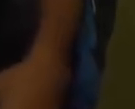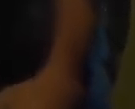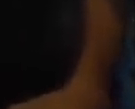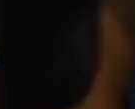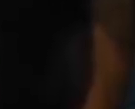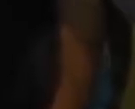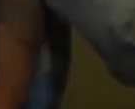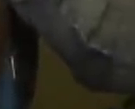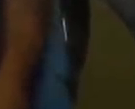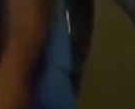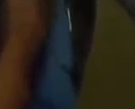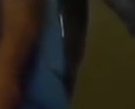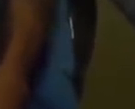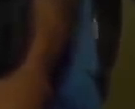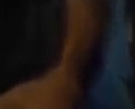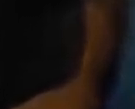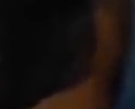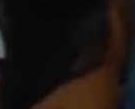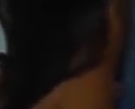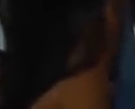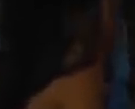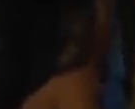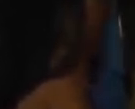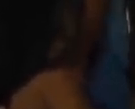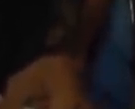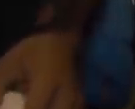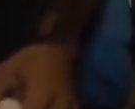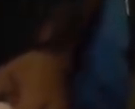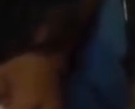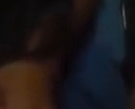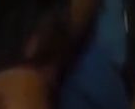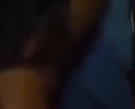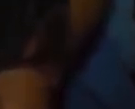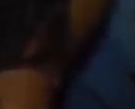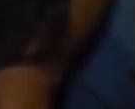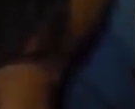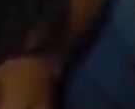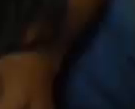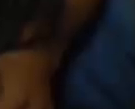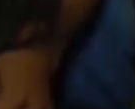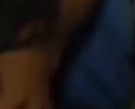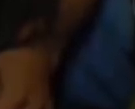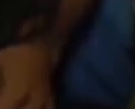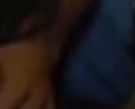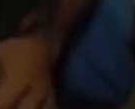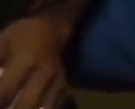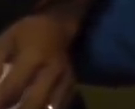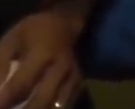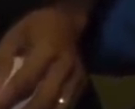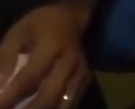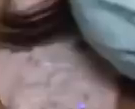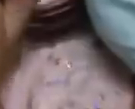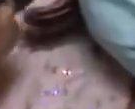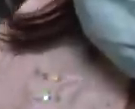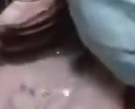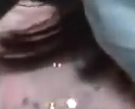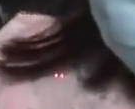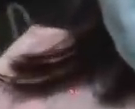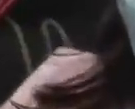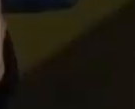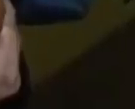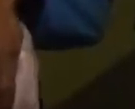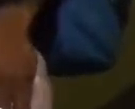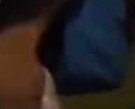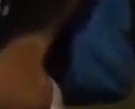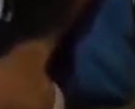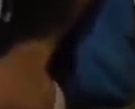Bigyan kita sa'yo ng 2,000. Total, bukas babalik ka pa naman. Itong 2,000 para pagpunta nyo roon, pagkain nyo, and then pagbalik nyo rito. And then, pagkatapos